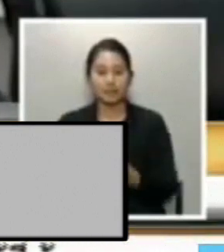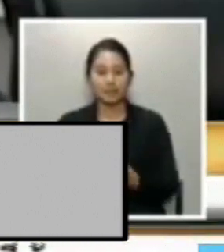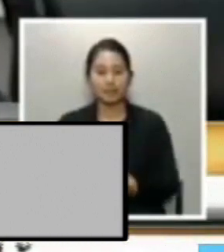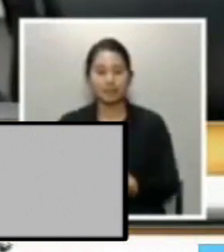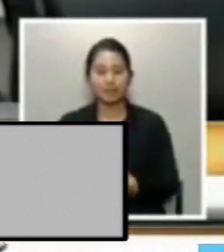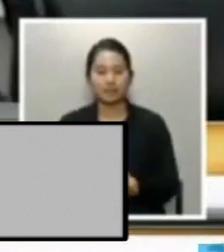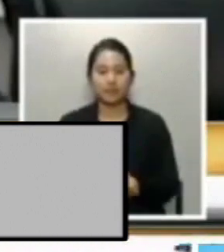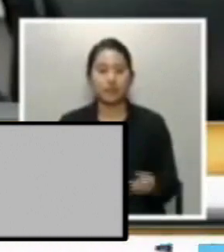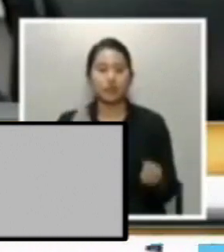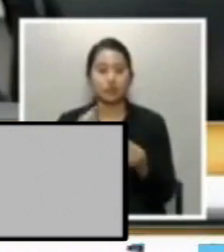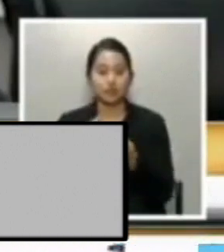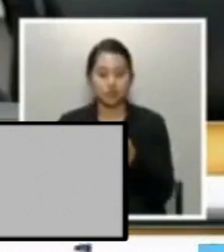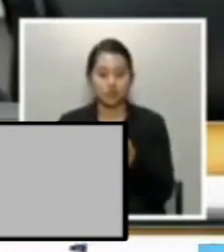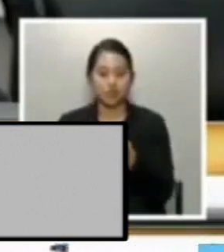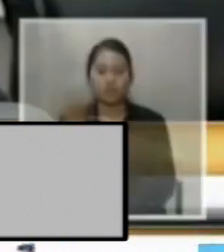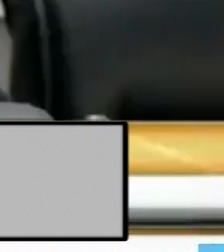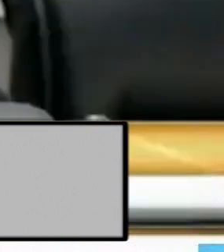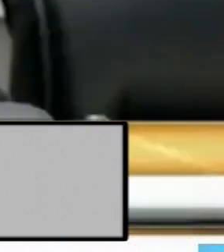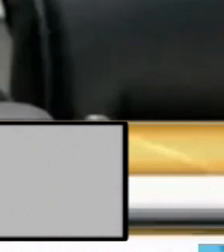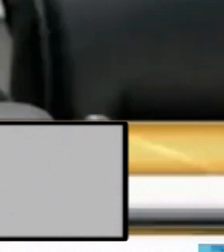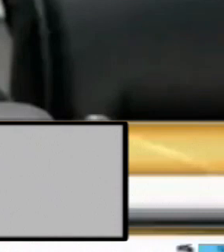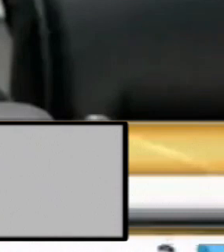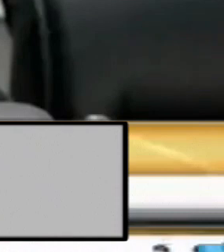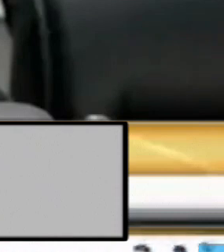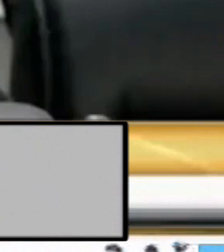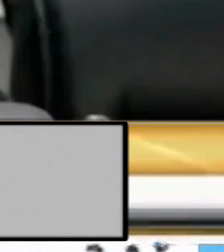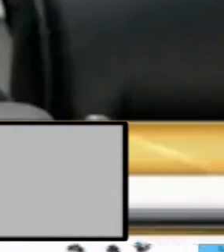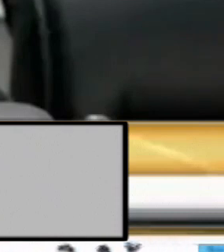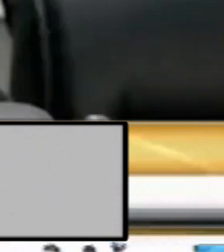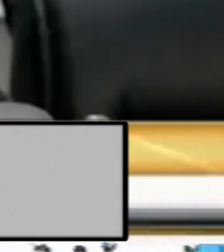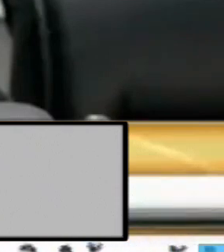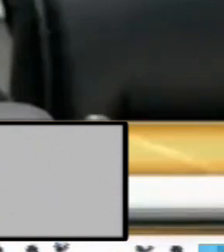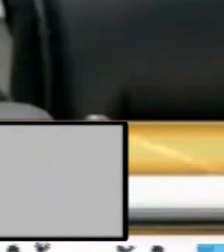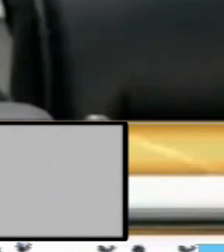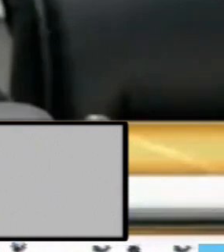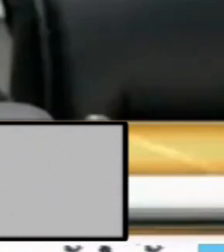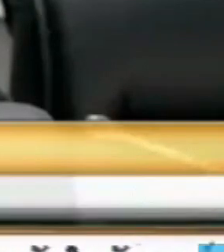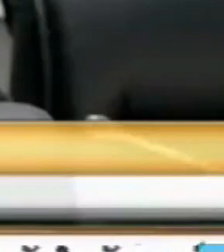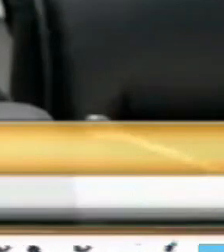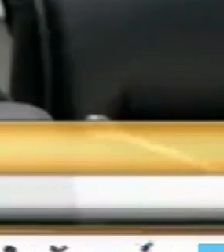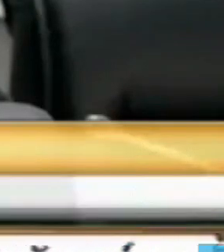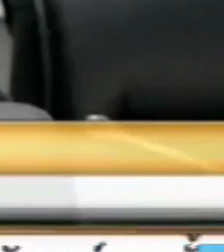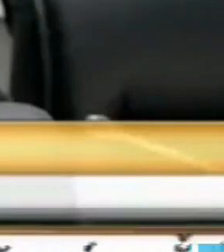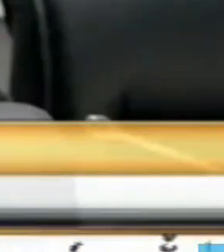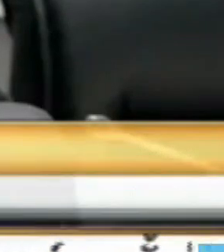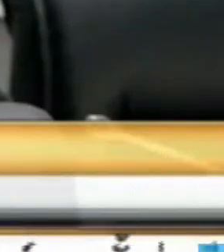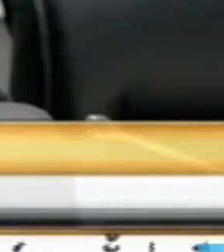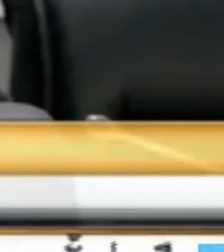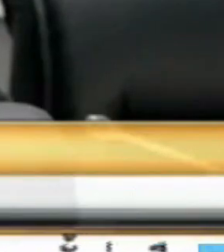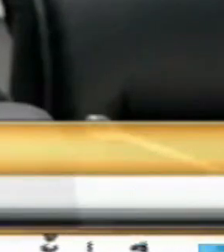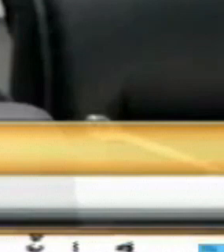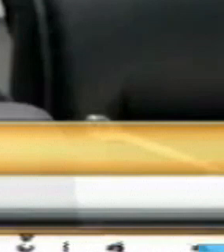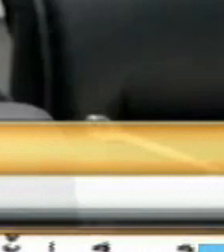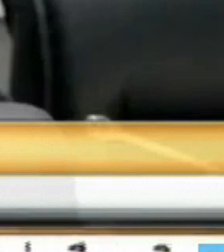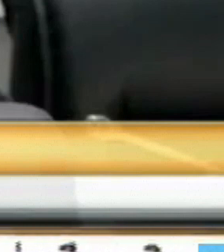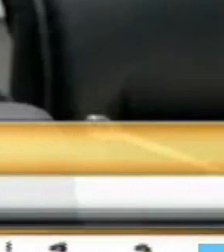อย่าลืมคุณสมชายมีเสนเป็นสว.สำรองน ะ แล้วบอกด้วยว่าอันนี้คือสิ่งที่คนภูมิใจไทยเพจคนภูมิใจไทยเขา